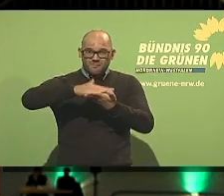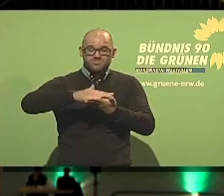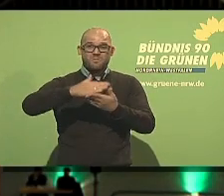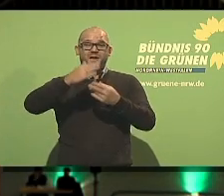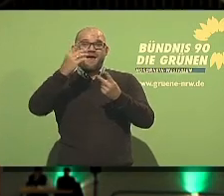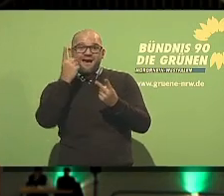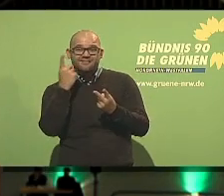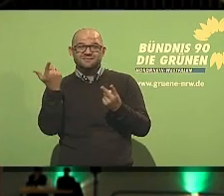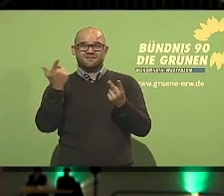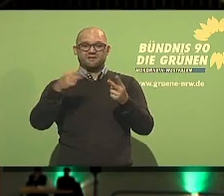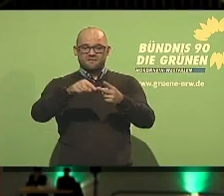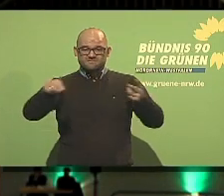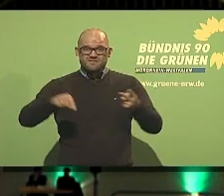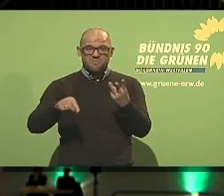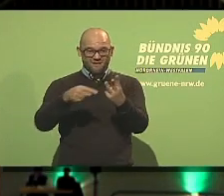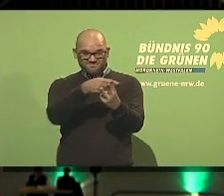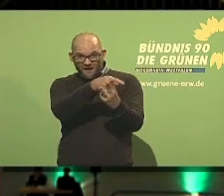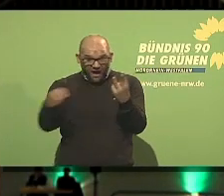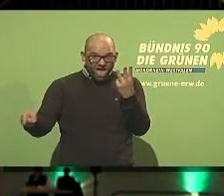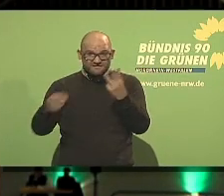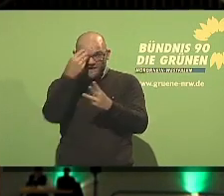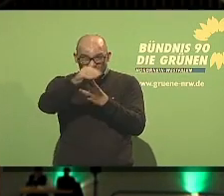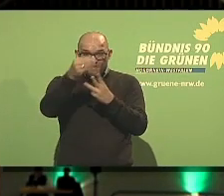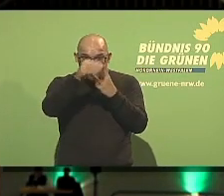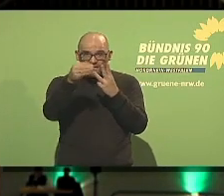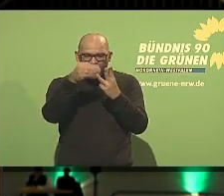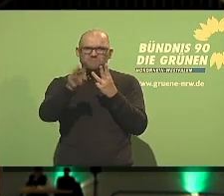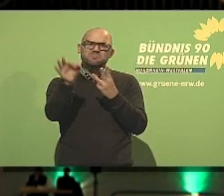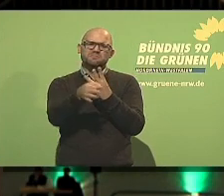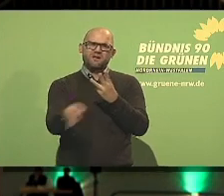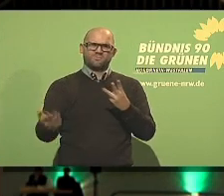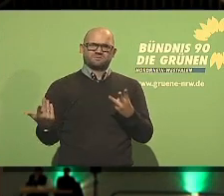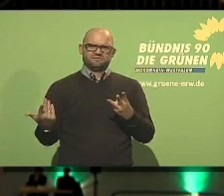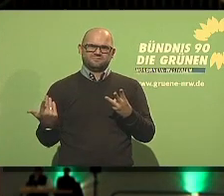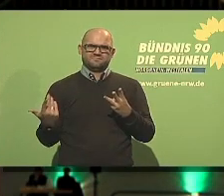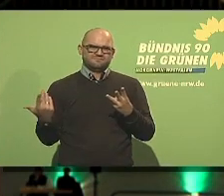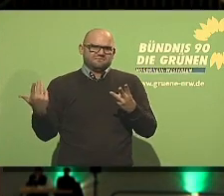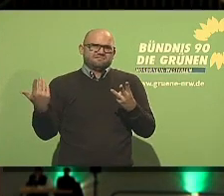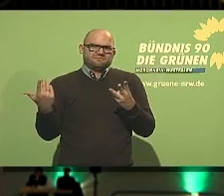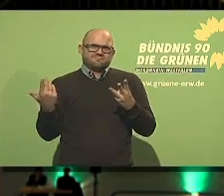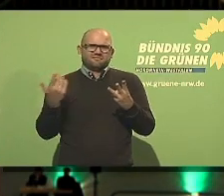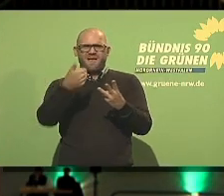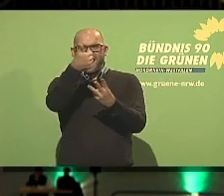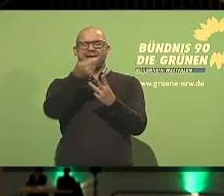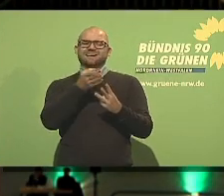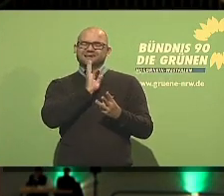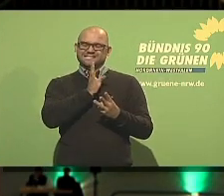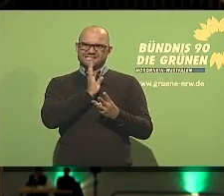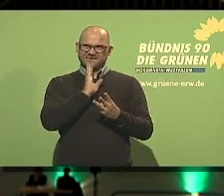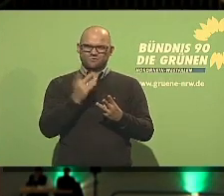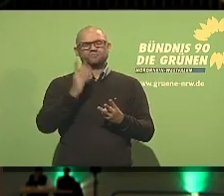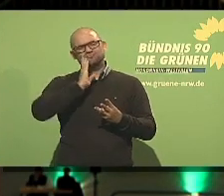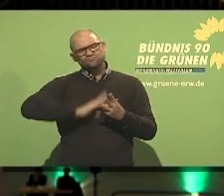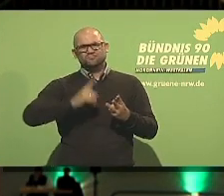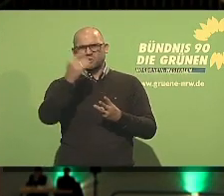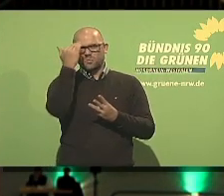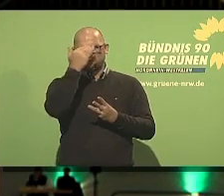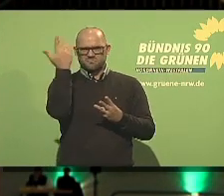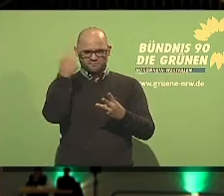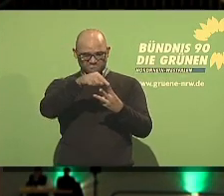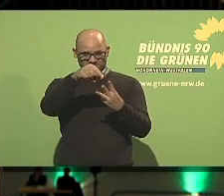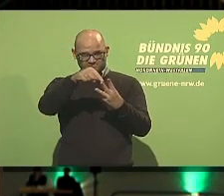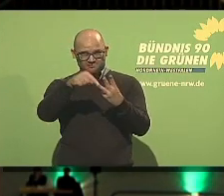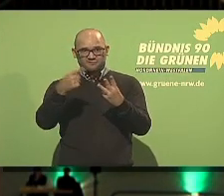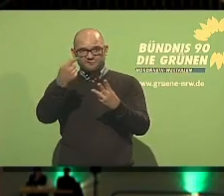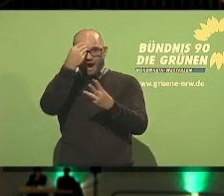Handy und Tablet gleichzeitig im WLAN sein? Eigentlich ist alles großzügig ausgelegt, also überlegt immer, wann ihr